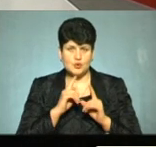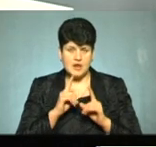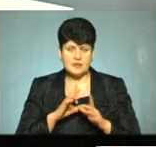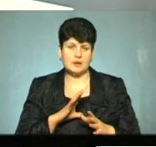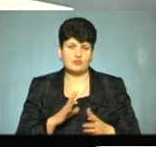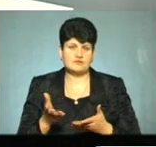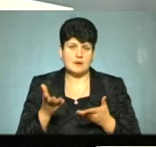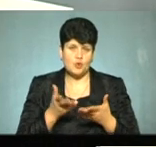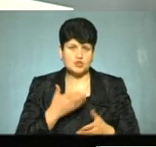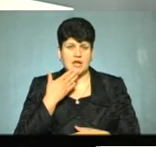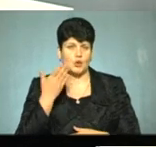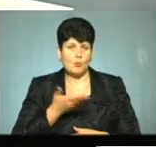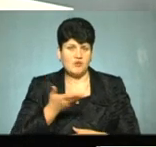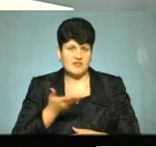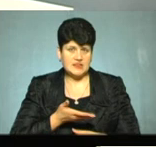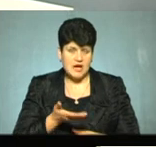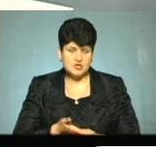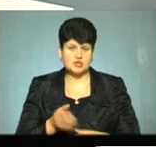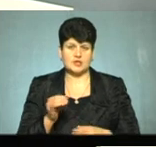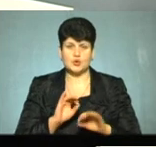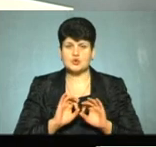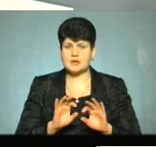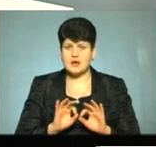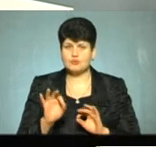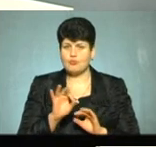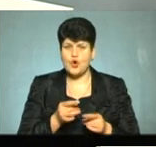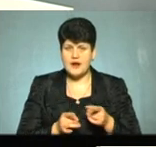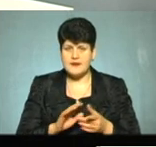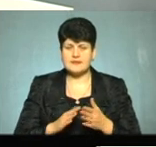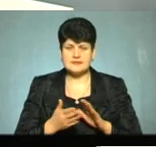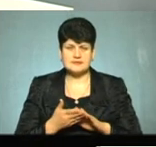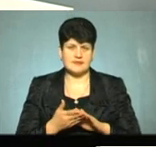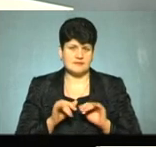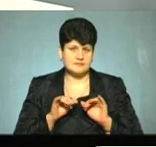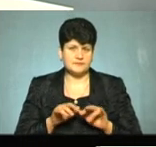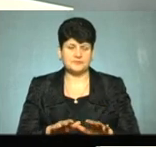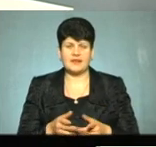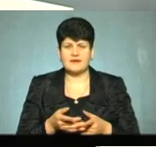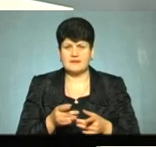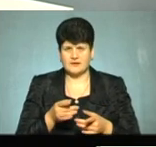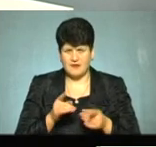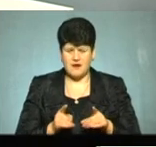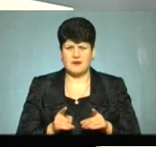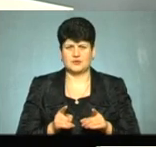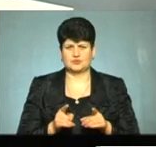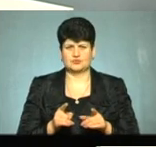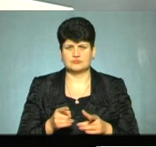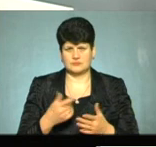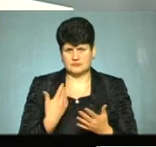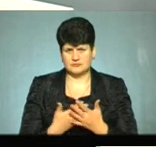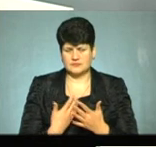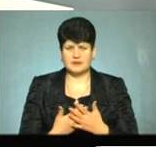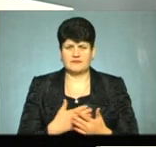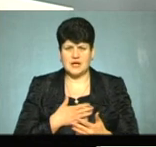як запрошений і як доповідач, і, власне, розказував про реальний стан речей і про реальну об'єктивну